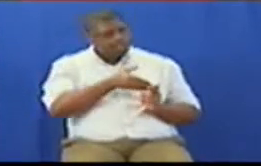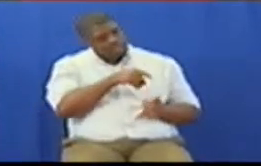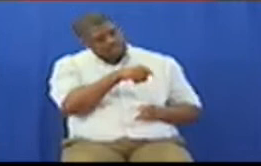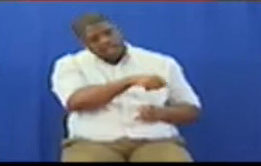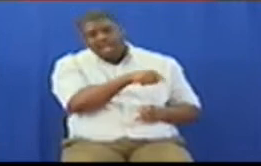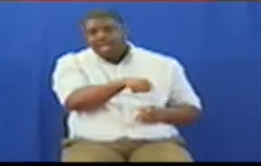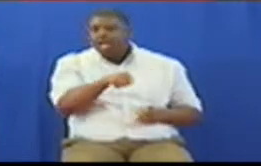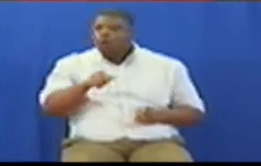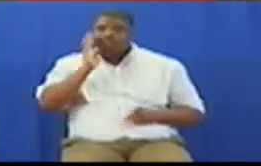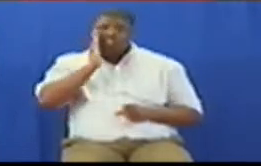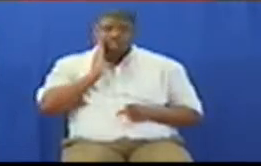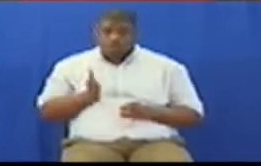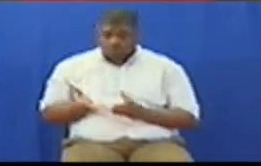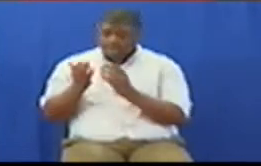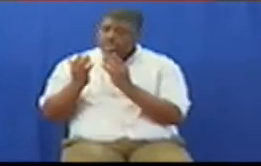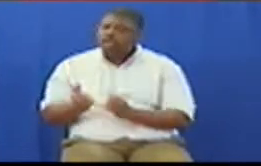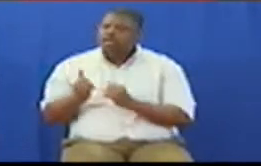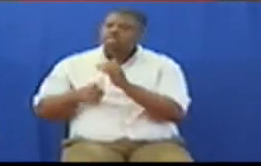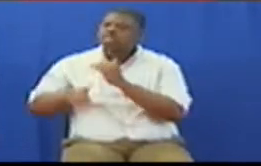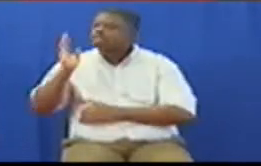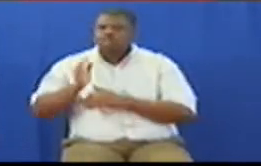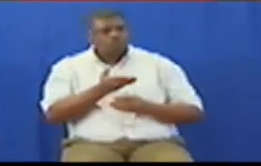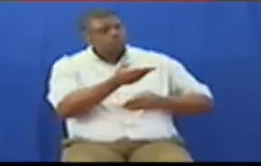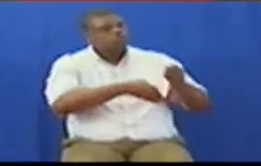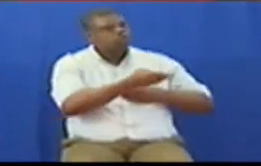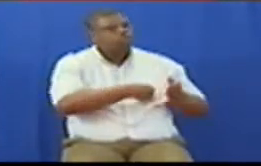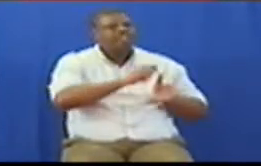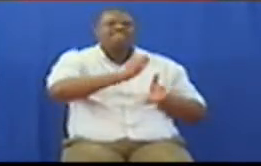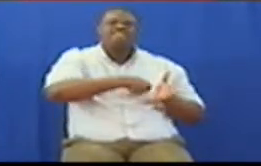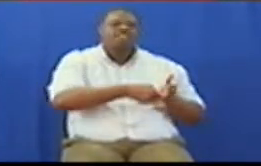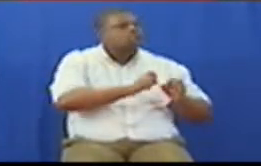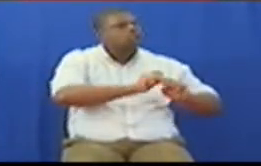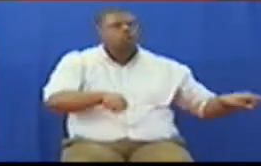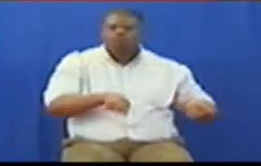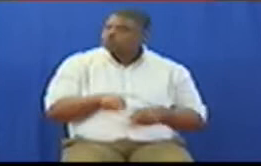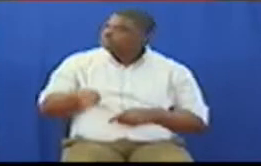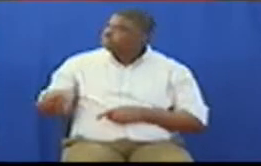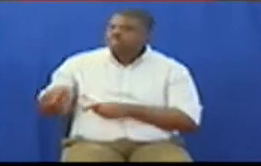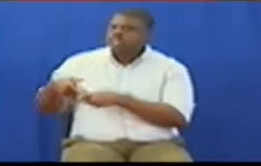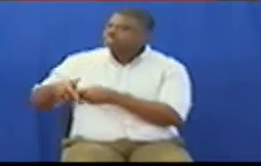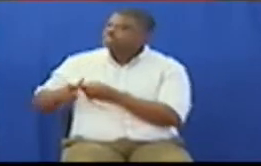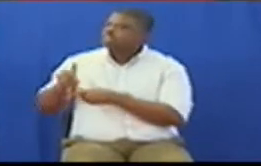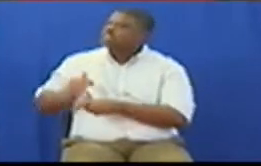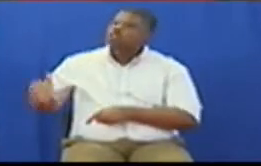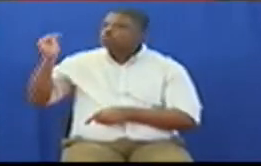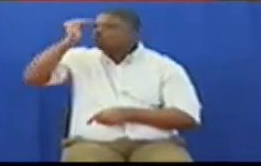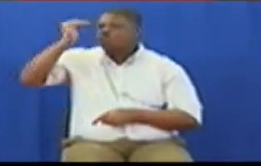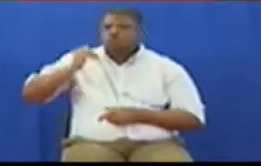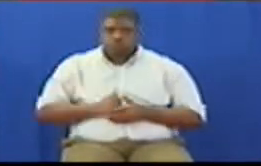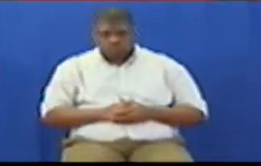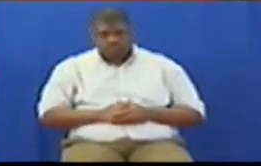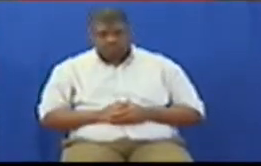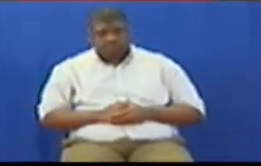ndio itakayohitajika zaidi katika uchumi wa viwanda tofauti na hizi ngazi zingine za elimu ya